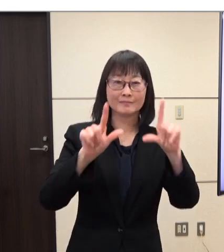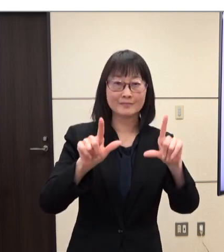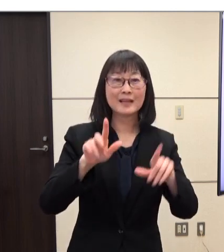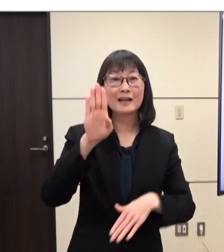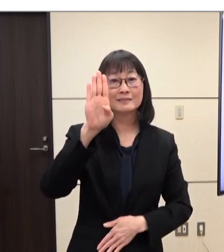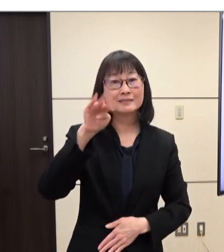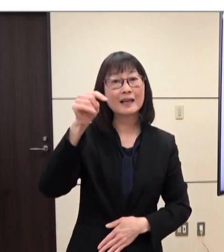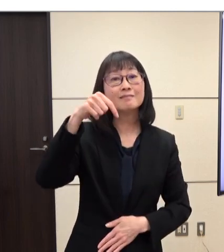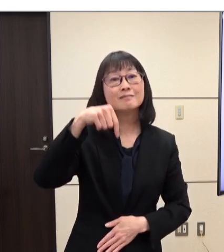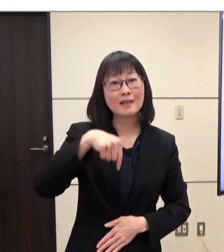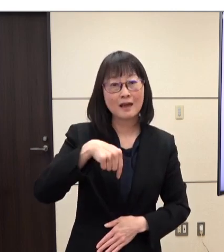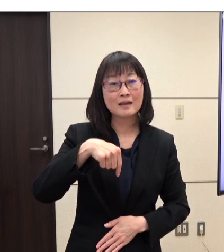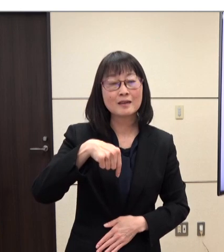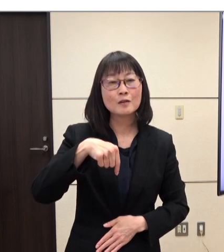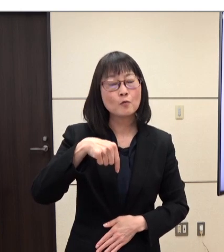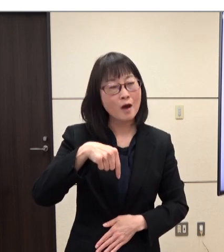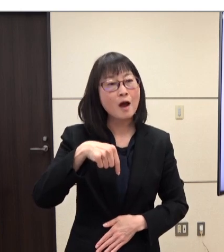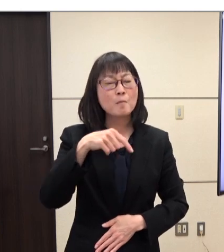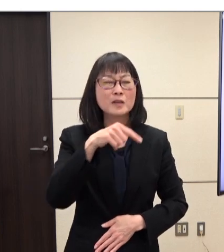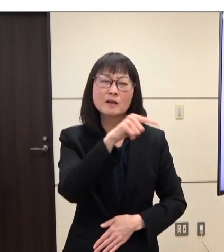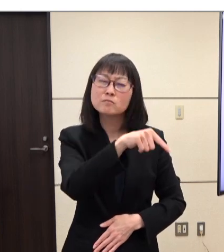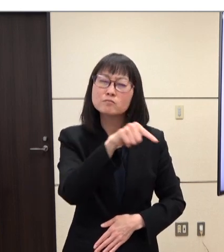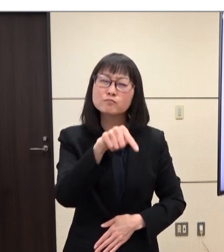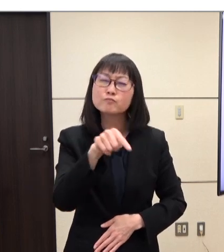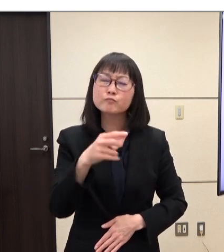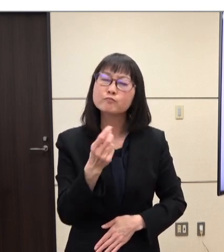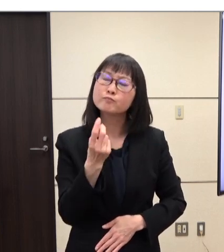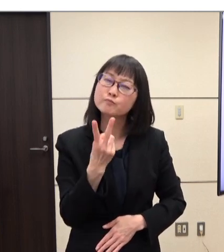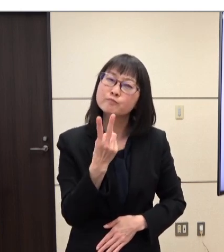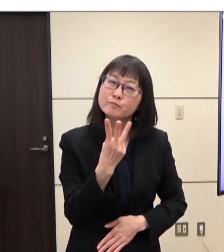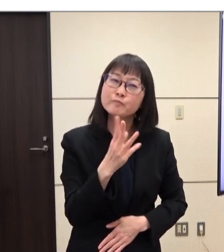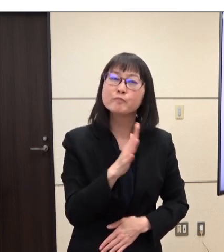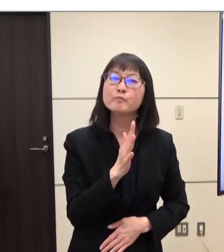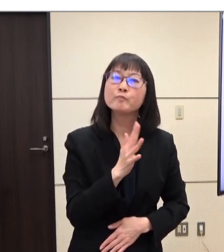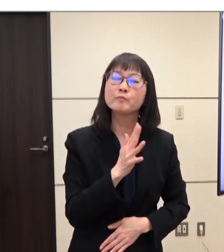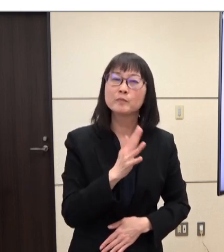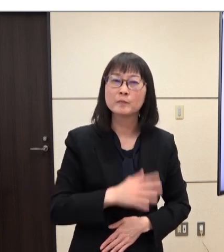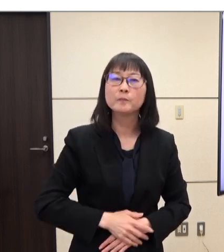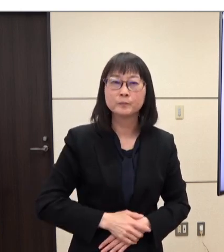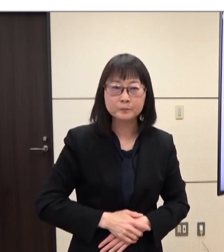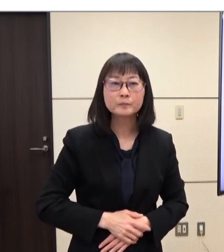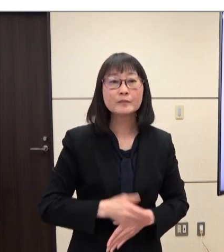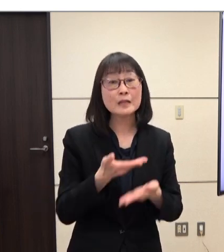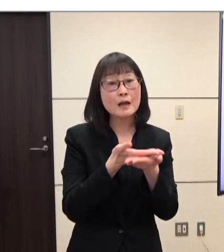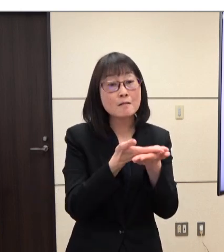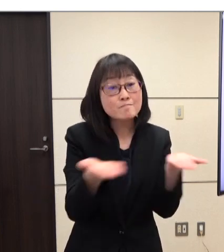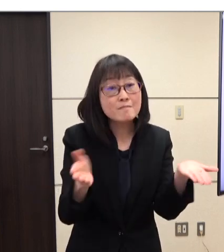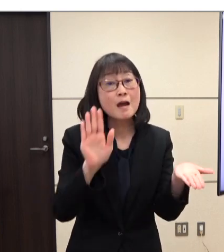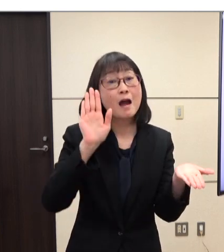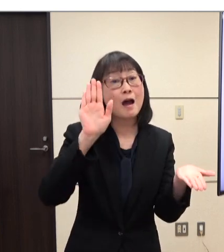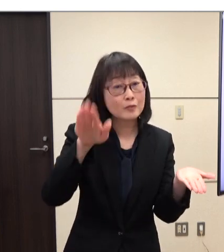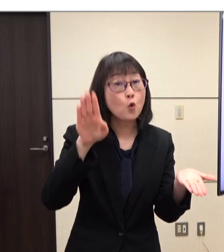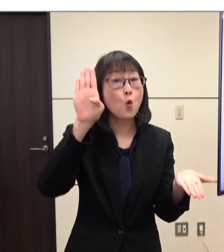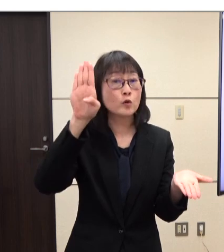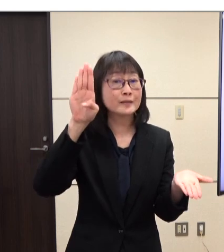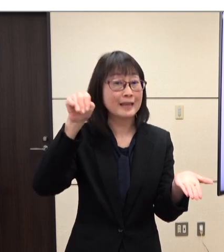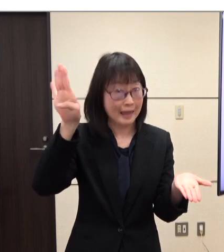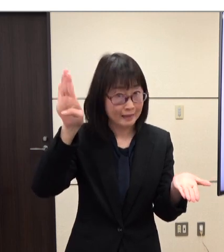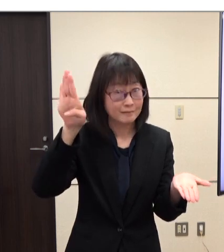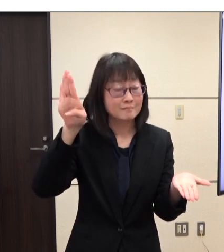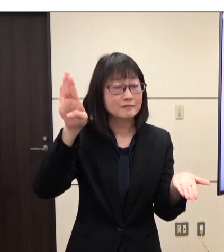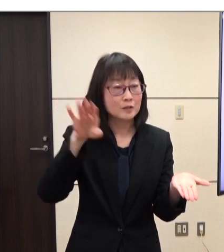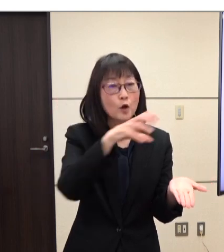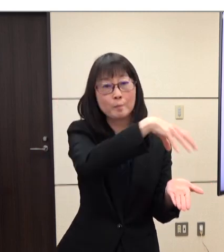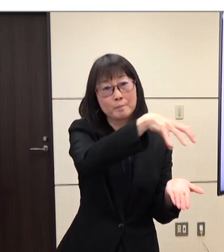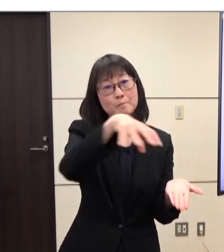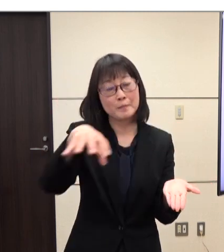売、実際の発売始まりましてから、県庁をはじめとして県内の方にも、ご案内を差し上げたいとこれからと考えております。